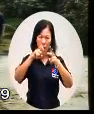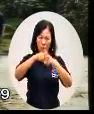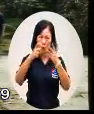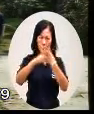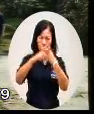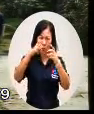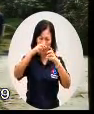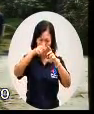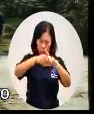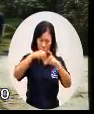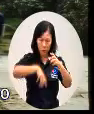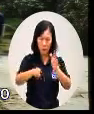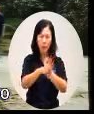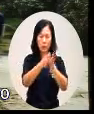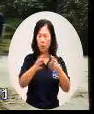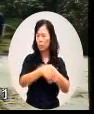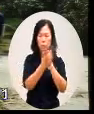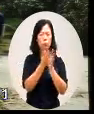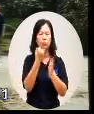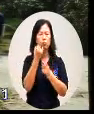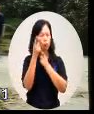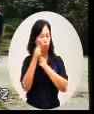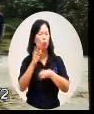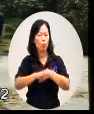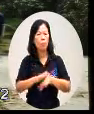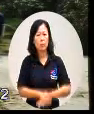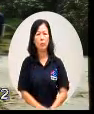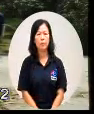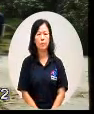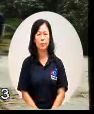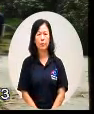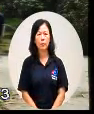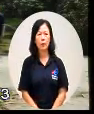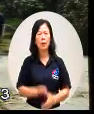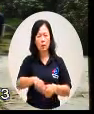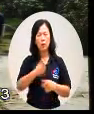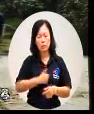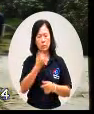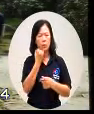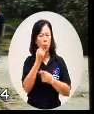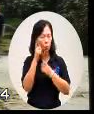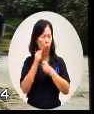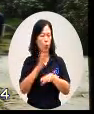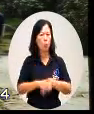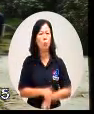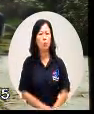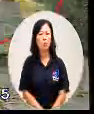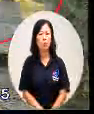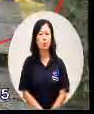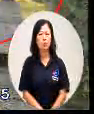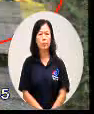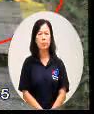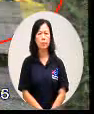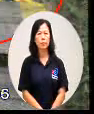的，很可怜，市长，真的很可怜。再下一张，